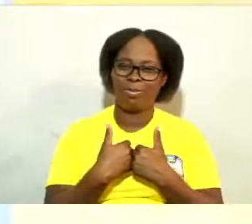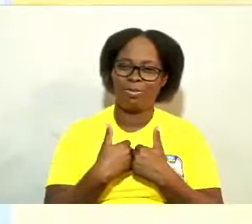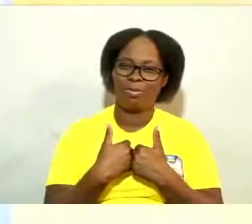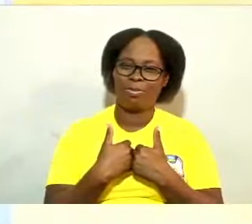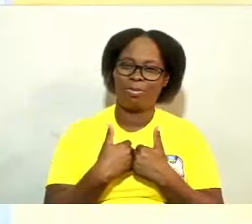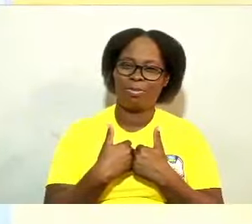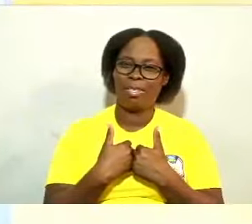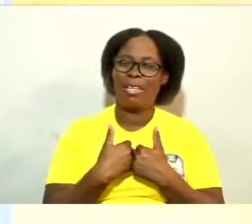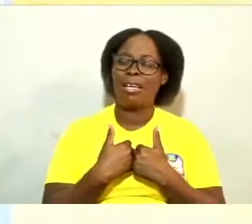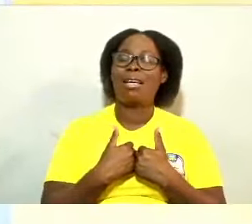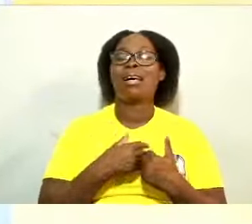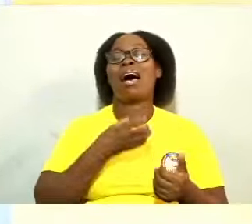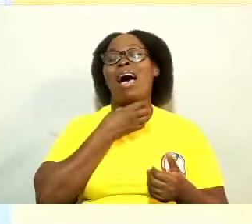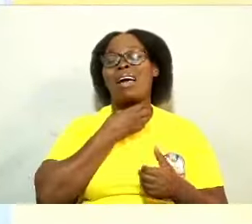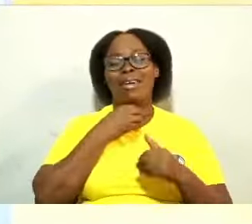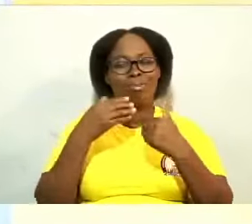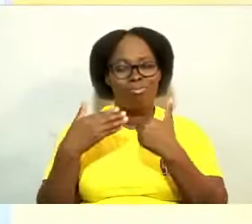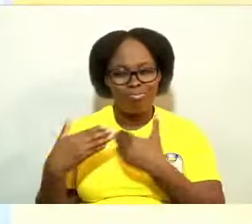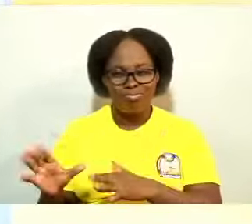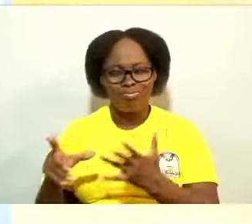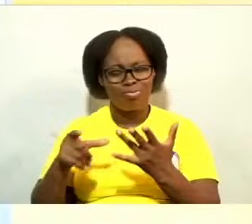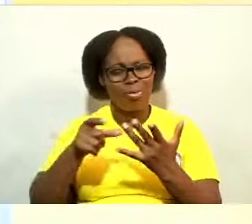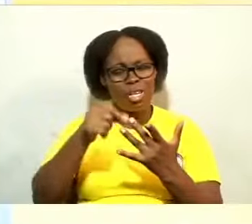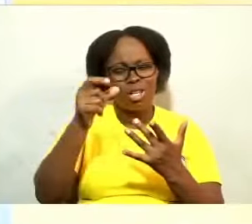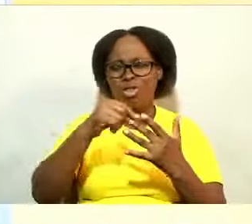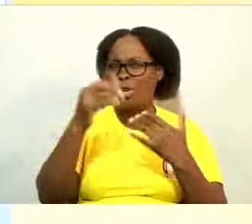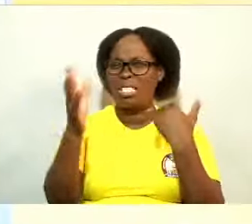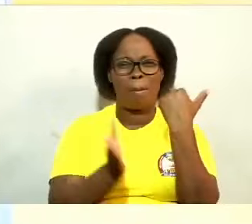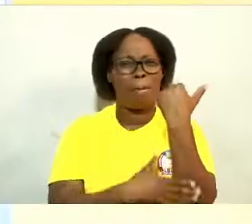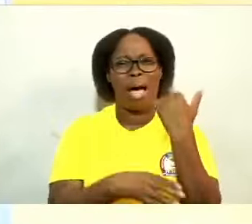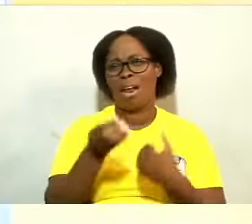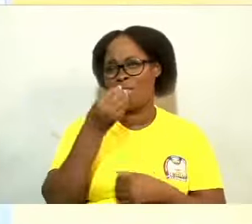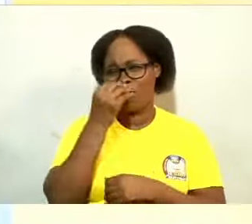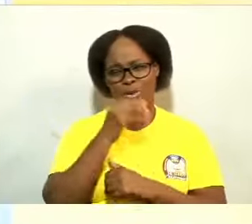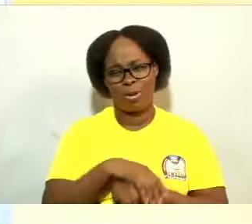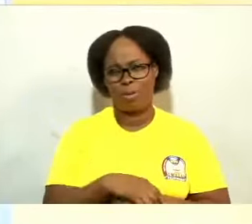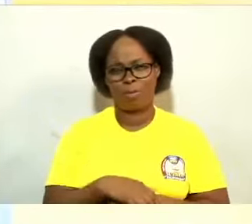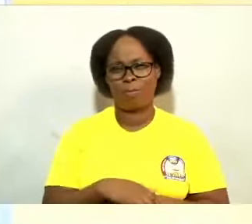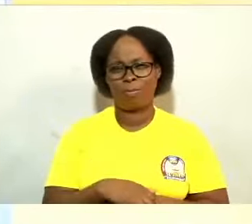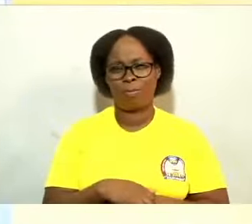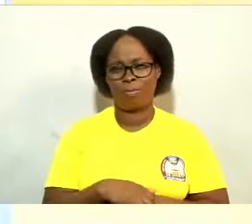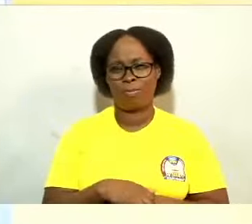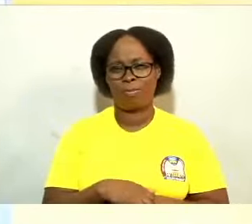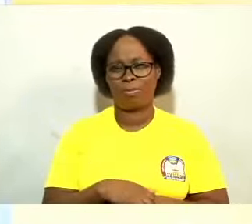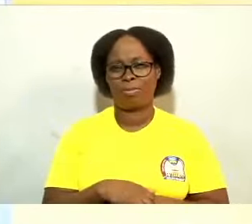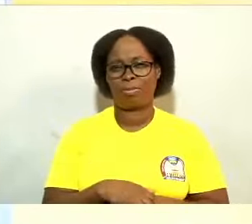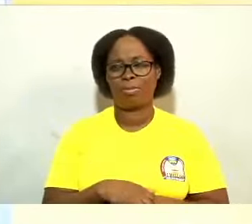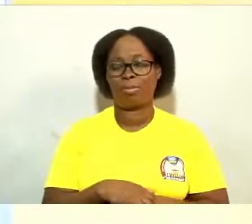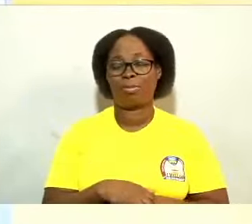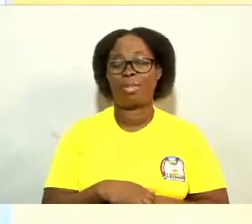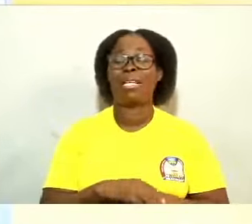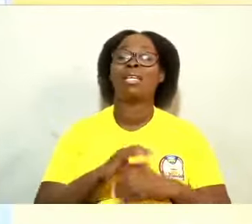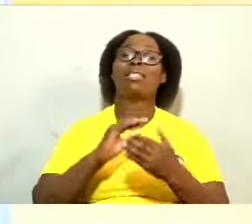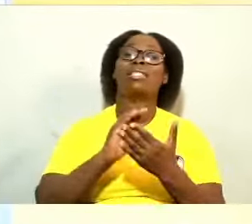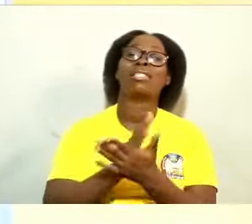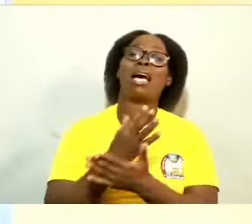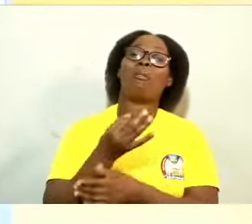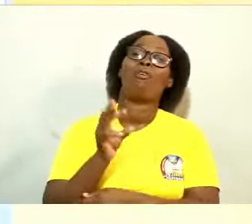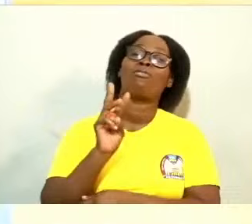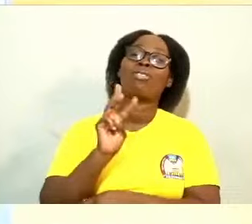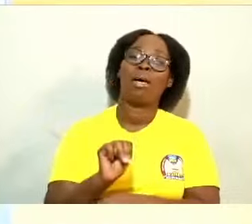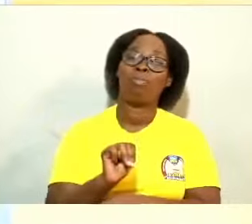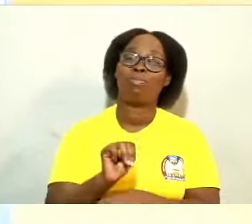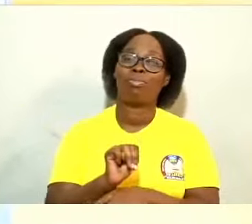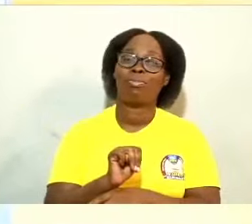Alitoka na matatizo ya uchaguzi mbaya wa chakula, na baadhi yake